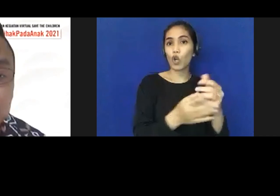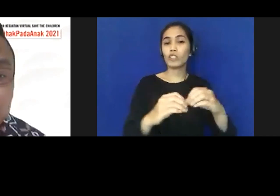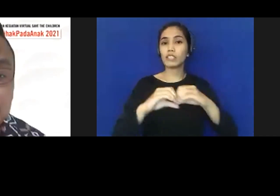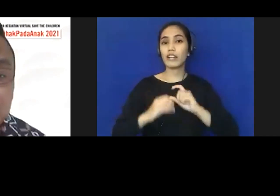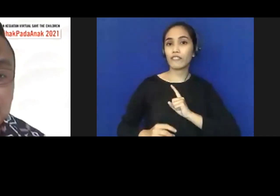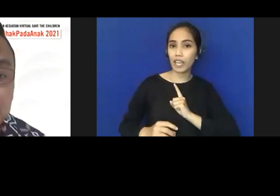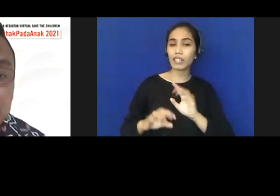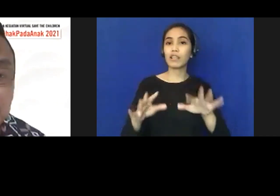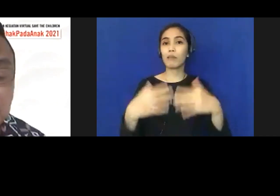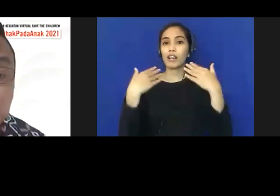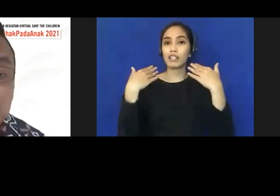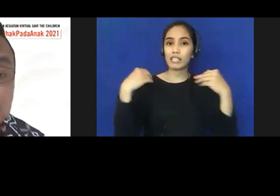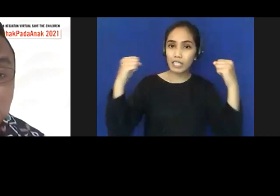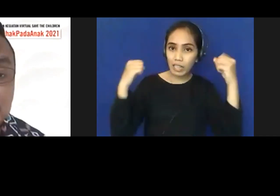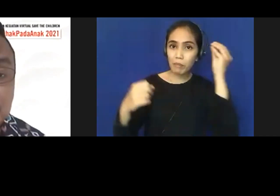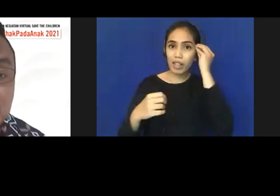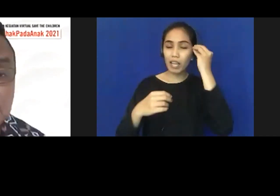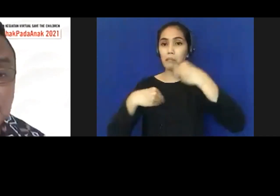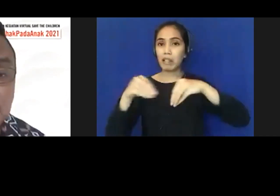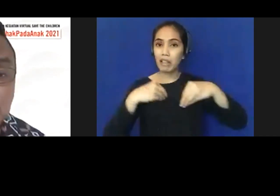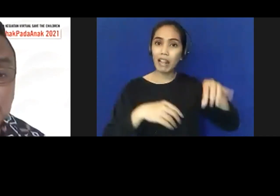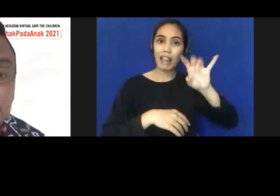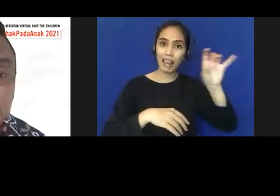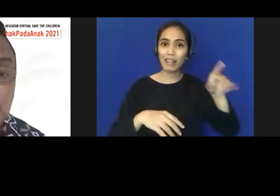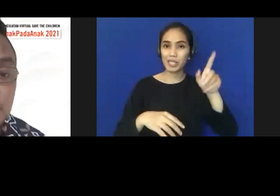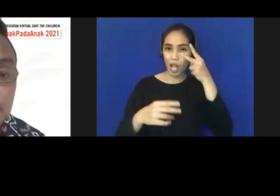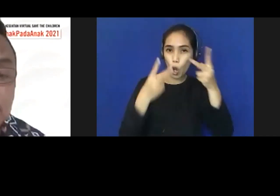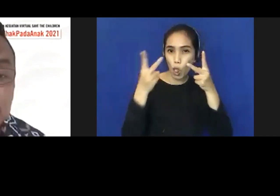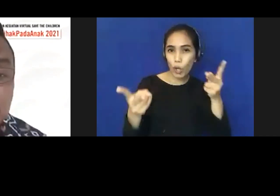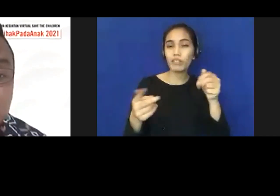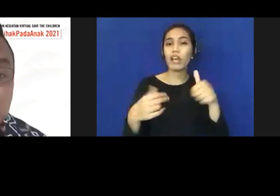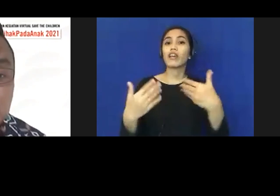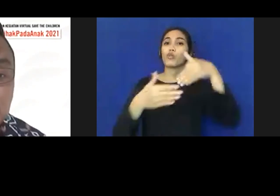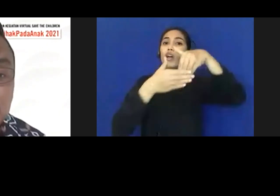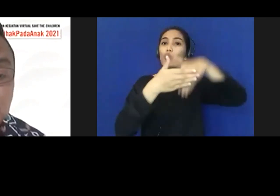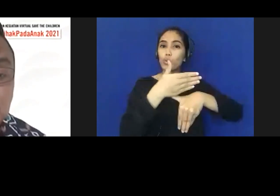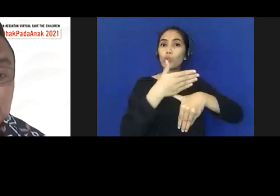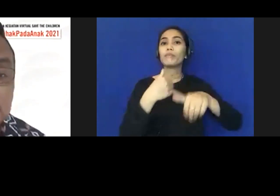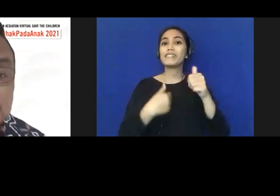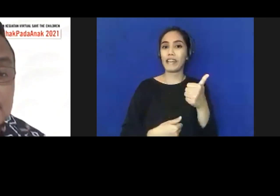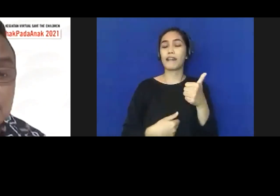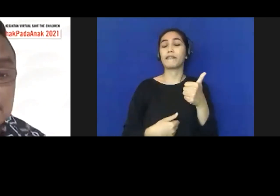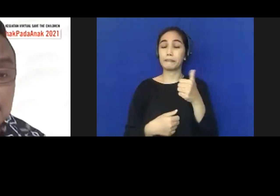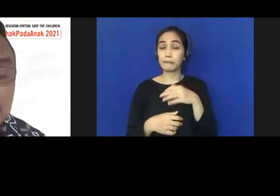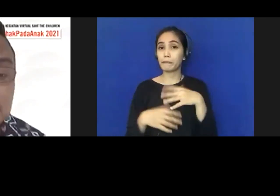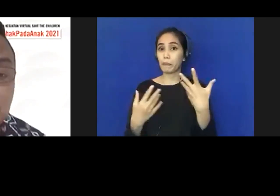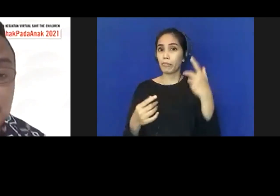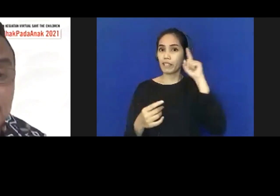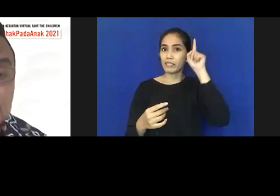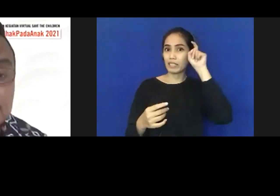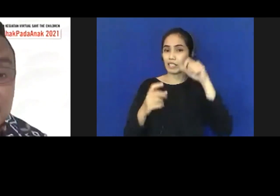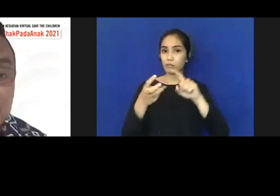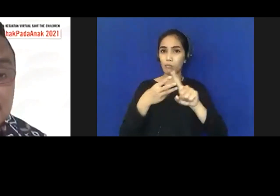mental, materi-materi yang lain, dan juga ada satu materi yang bisa diunduh Bapak Ibu semua, yaitu stress buster